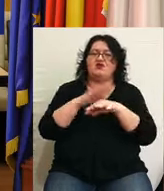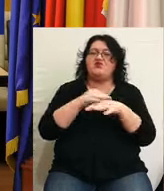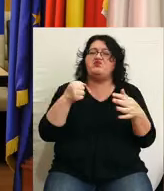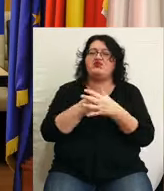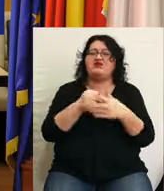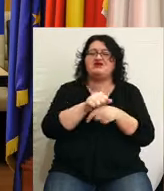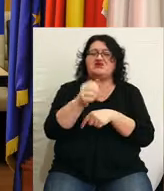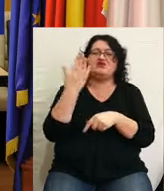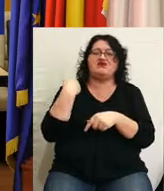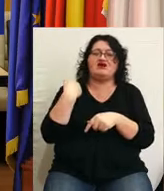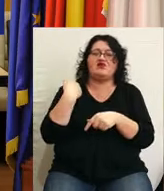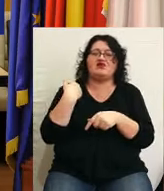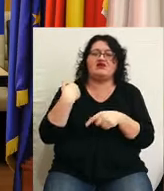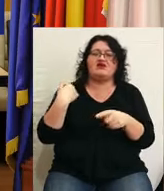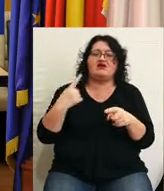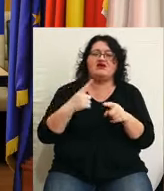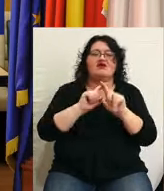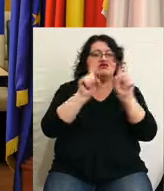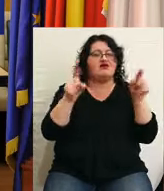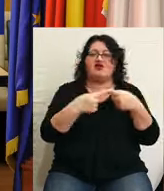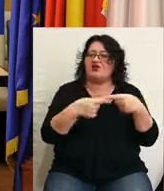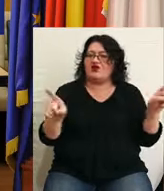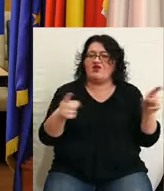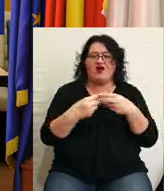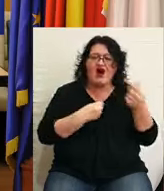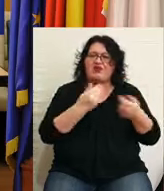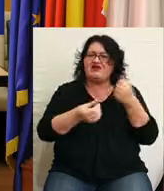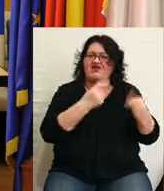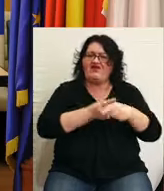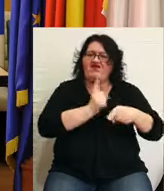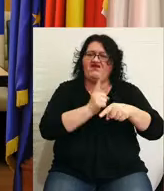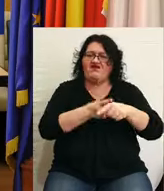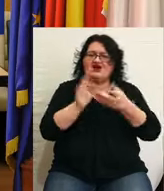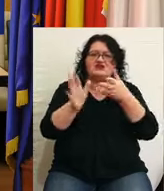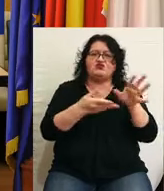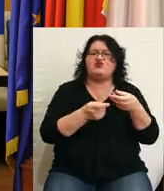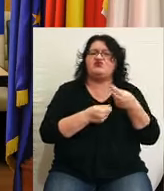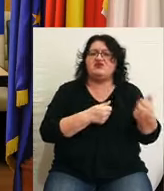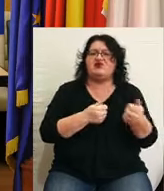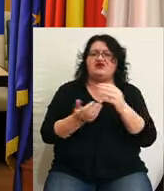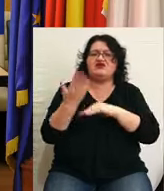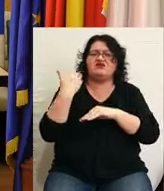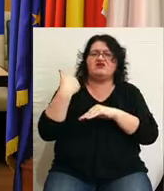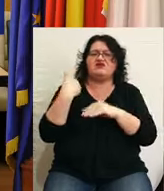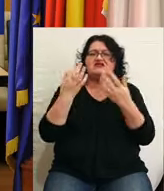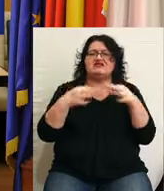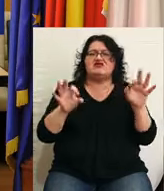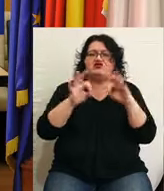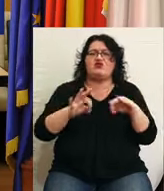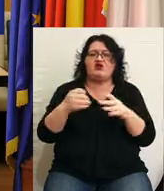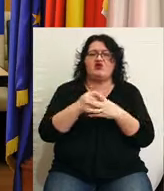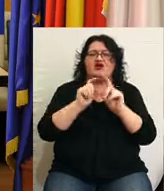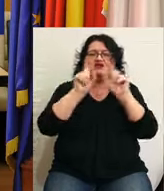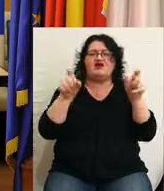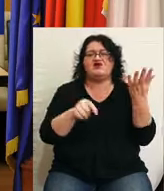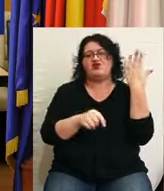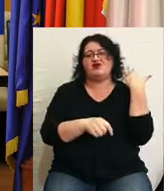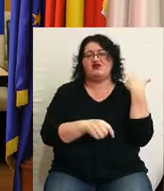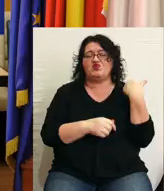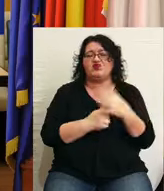săptămâna trecută nu am acumulat noi datorii, am început să plătim 10 milioane de datorii din